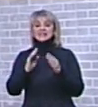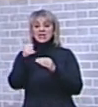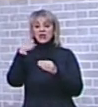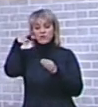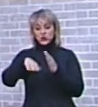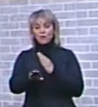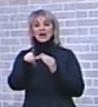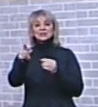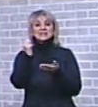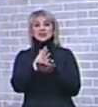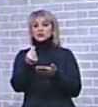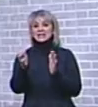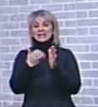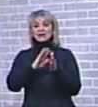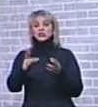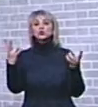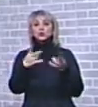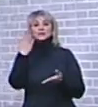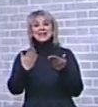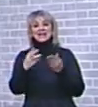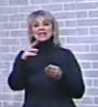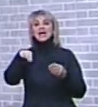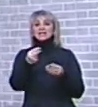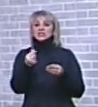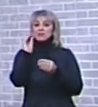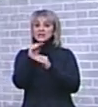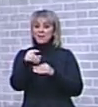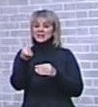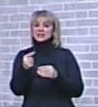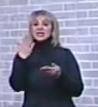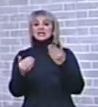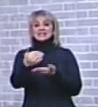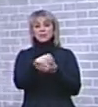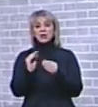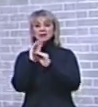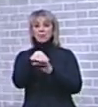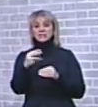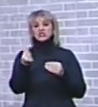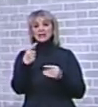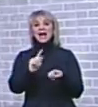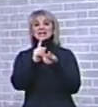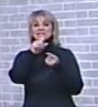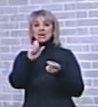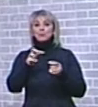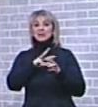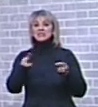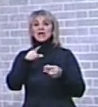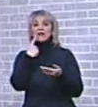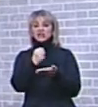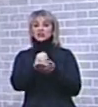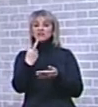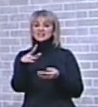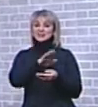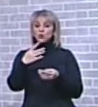Но на все сразу денег не хватит. Нужно или тариф на ремонт дома поднимать, или собирать дополнительно. А замминистра резюмирует, обе